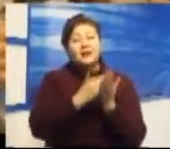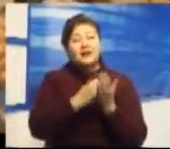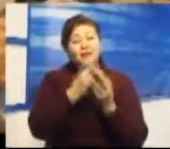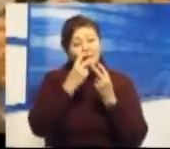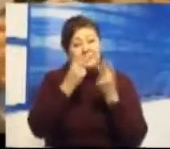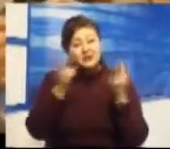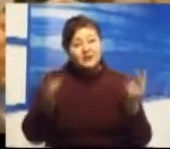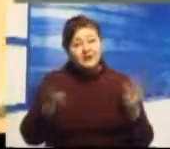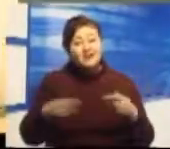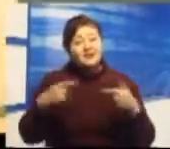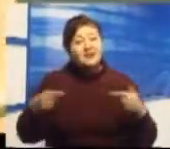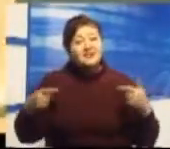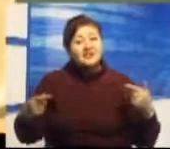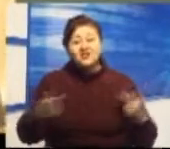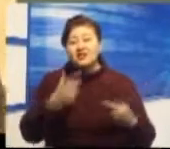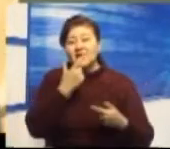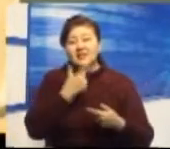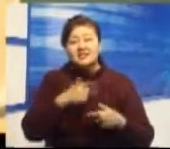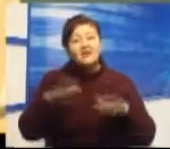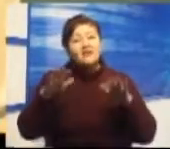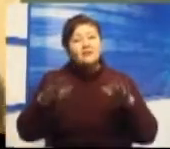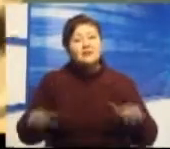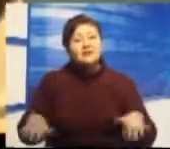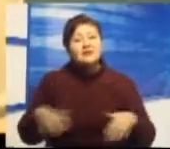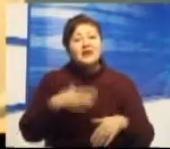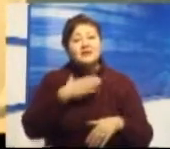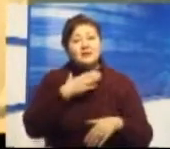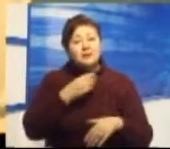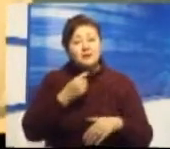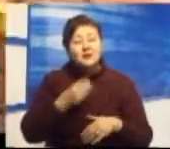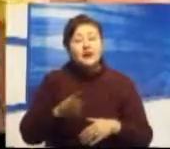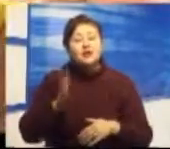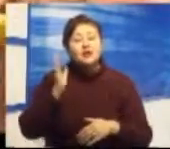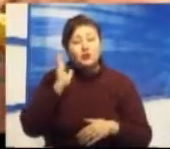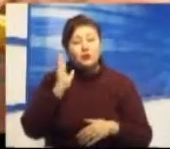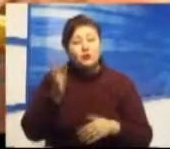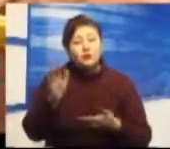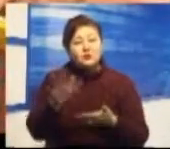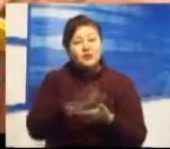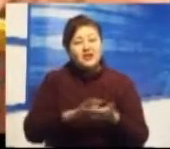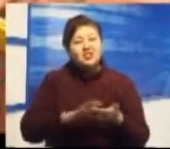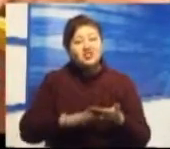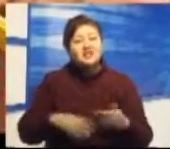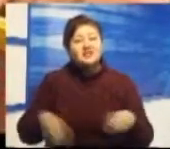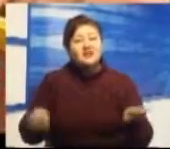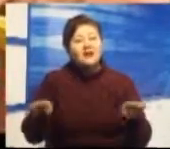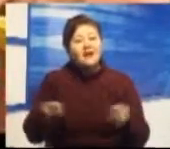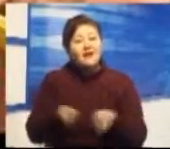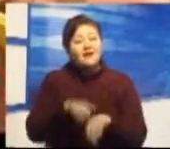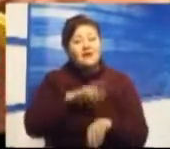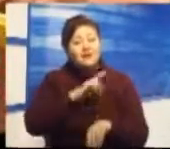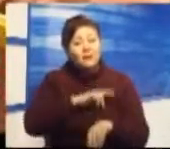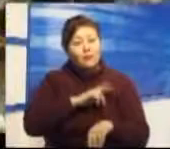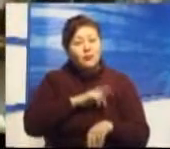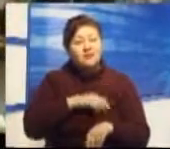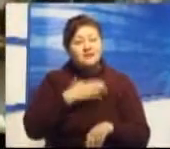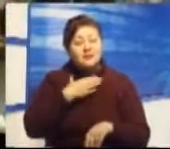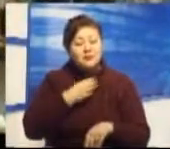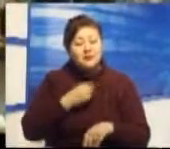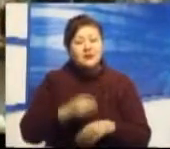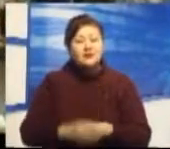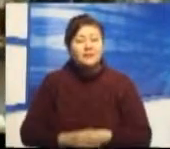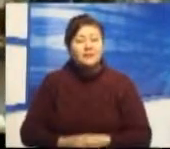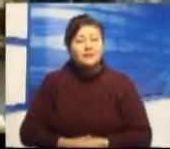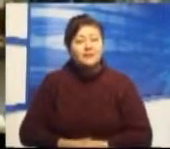аралады. Ұйымдастырушылар қайырымдылық шарасы алдағы жылдарда жалғасын табатындығын айтуда. Арсен Адвасов, Евгений